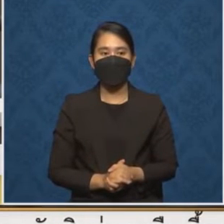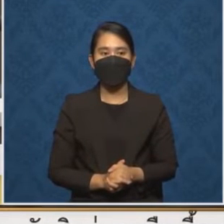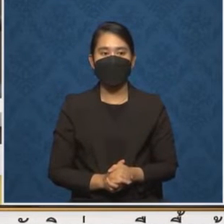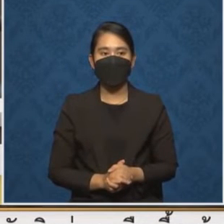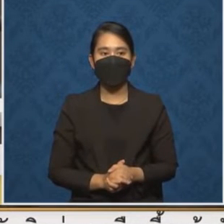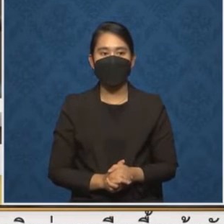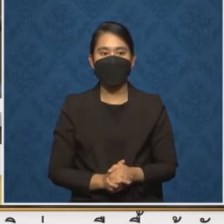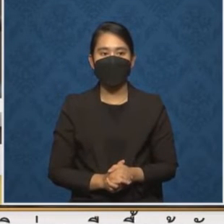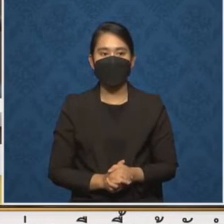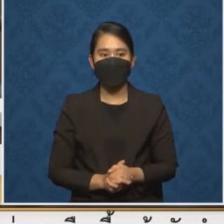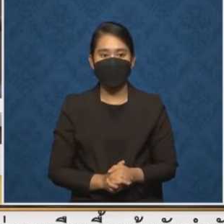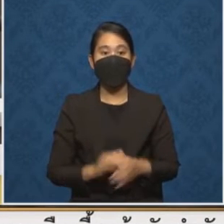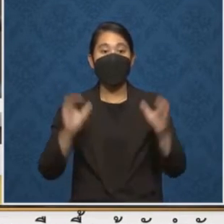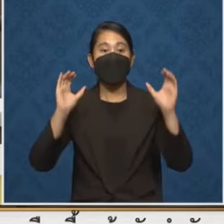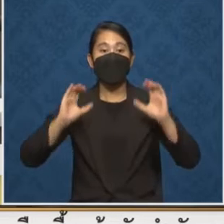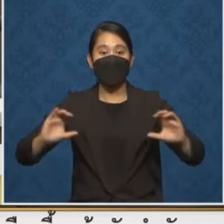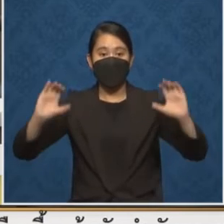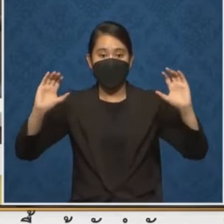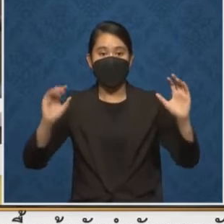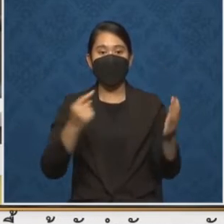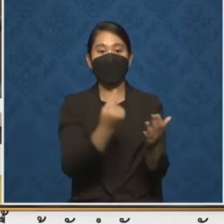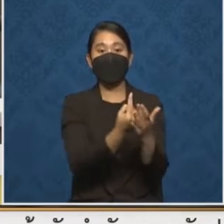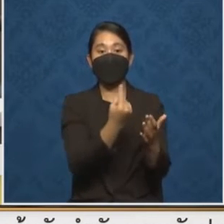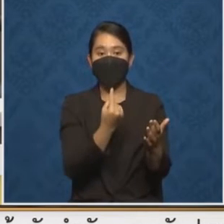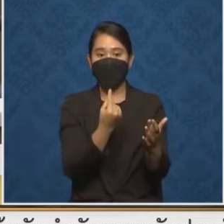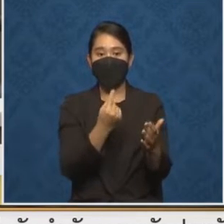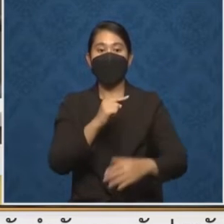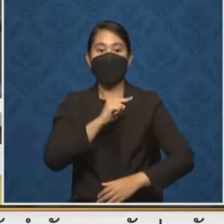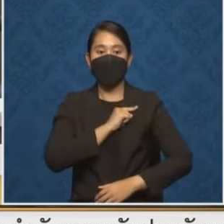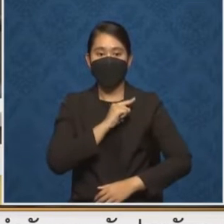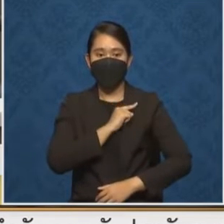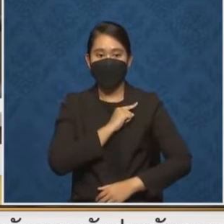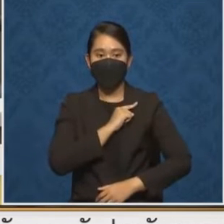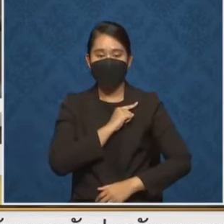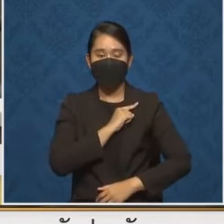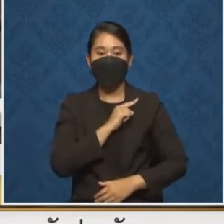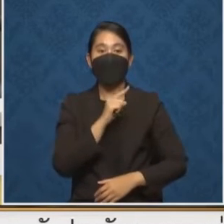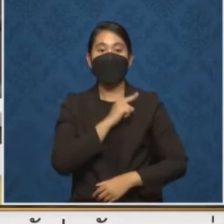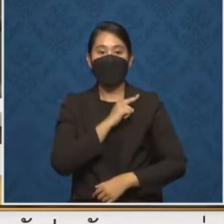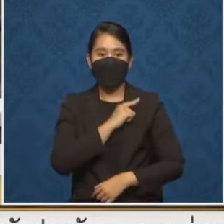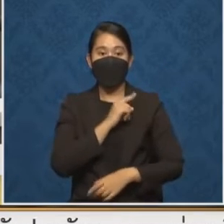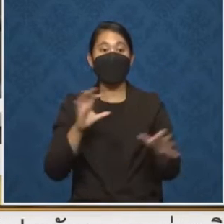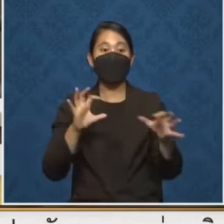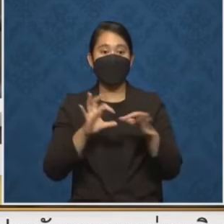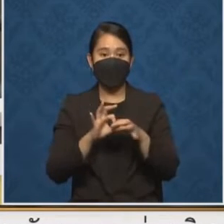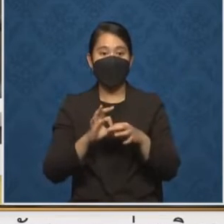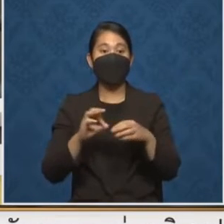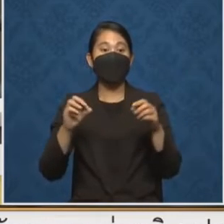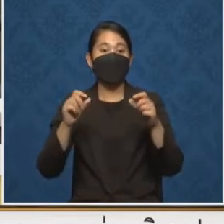วแทนของหนวยงานรัฐ แบี้ที่รบผดชอบใเรื่องอนุญาตตุราการ